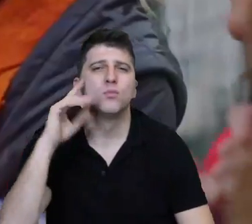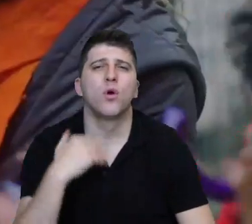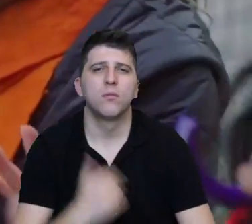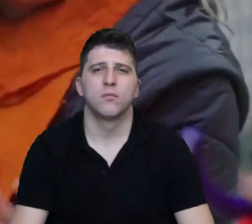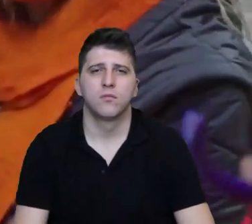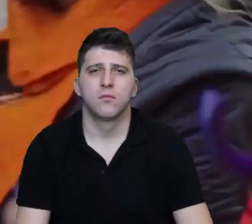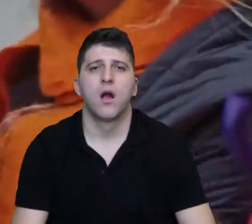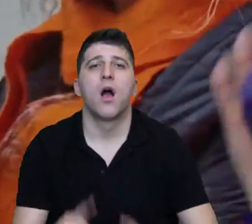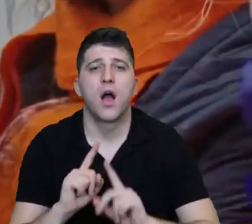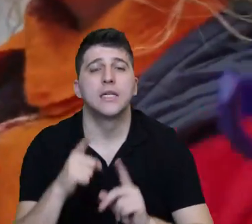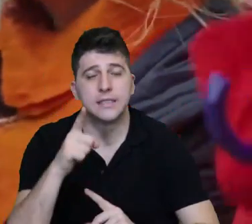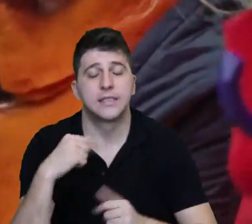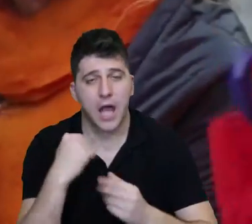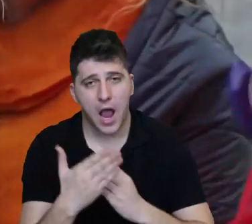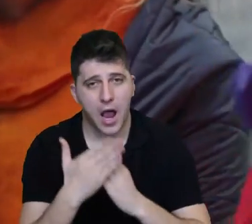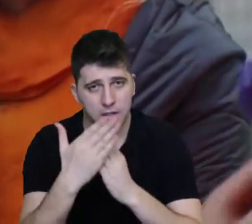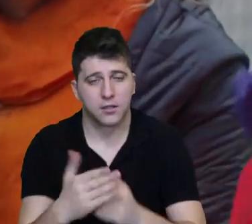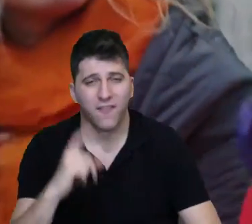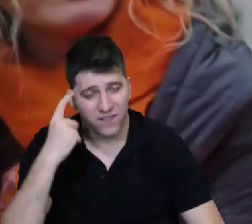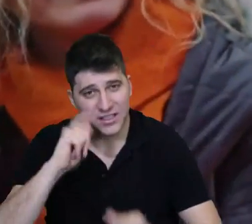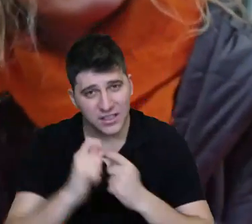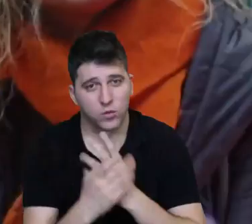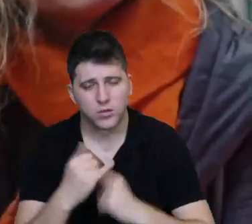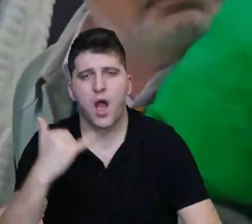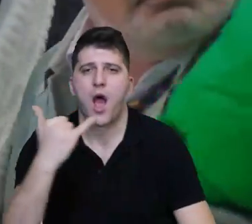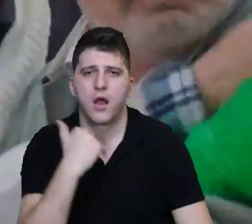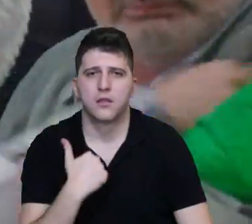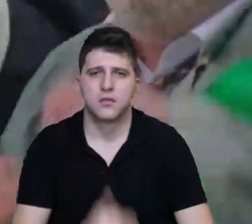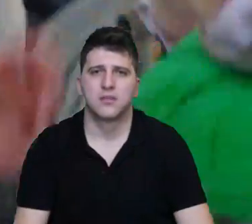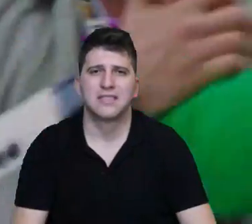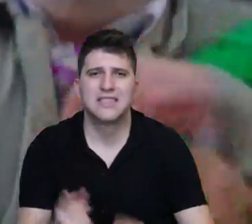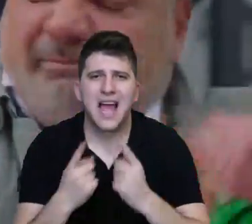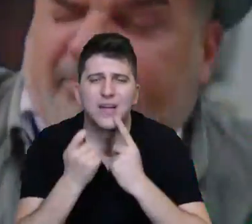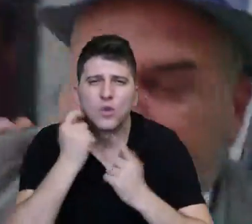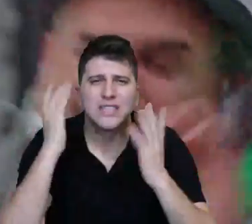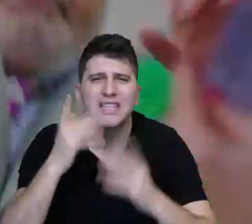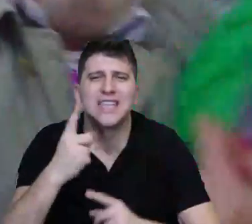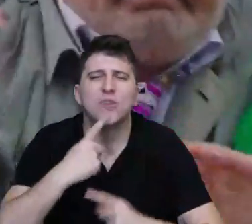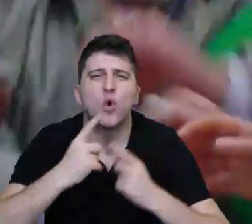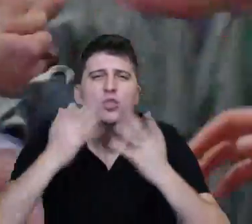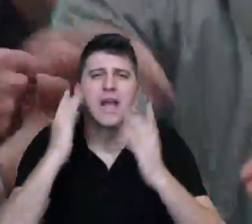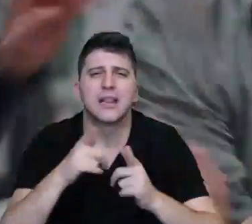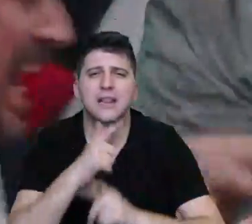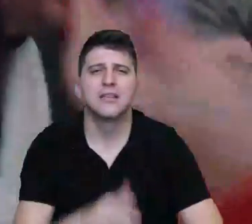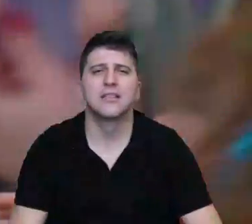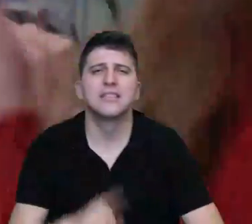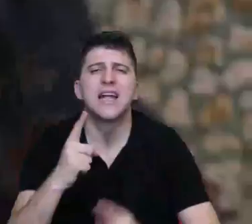düşünmüyorum. Hayır. Siz yine de alın kartı. Fikriniz değişirse bizi ararsınız. Nasıl? Ne diyorsun lan sen? Sen ne diyorsun lan?